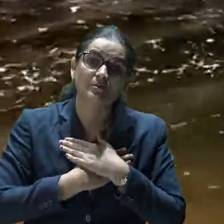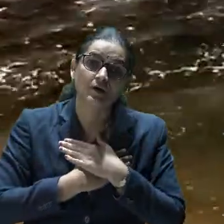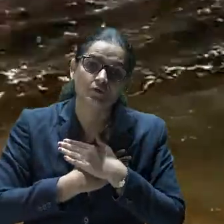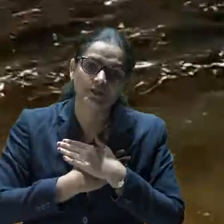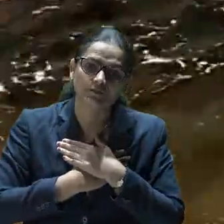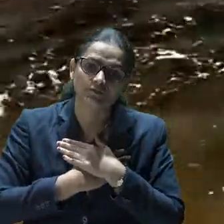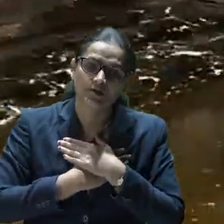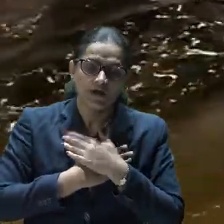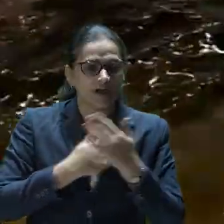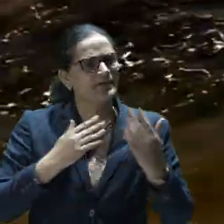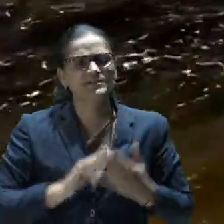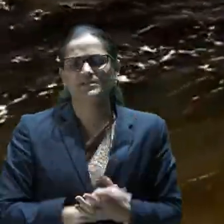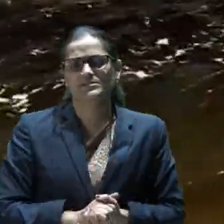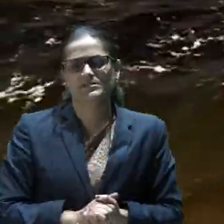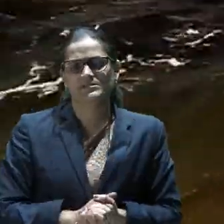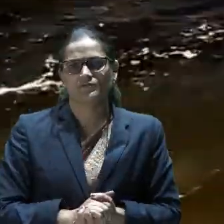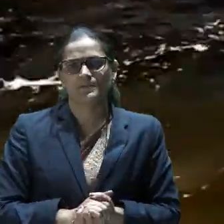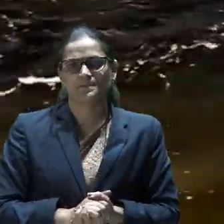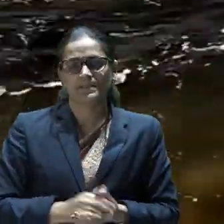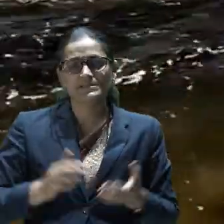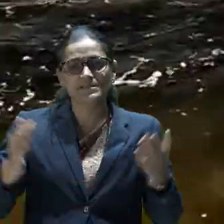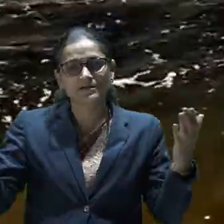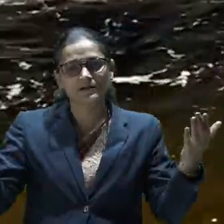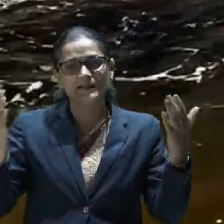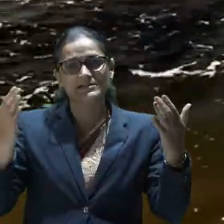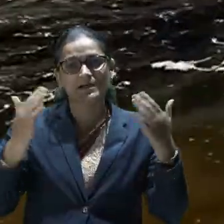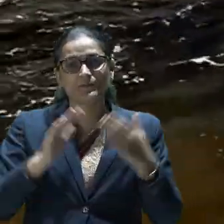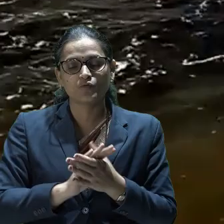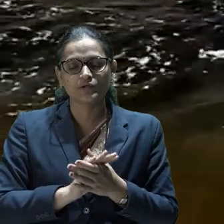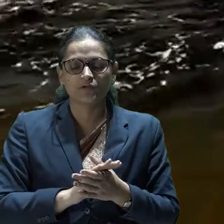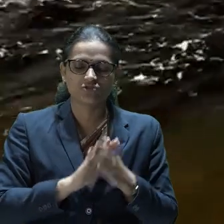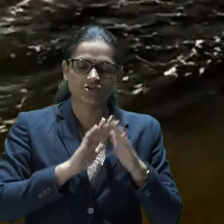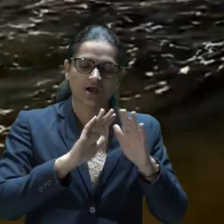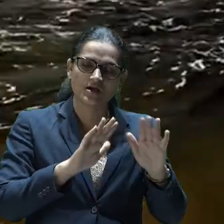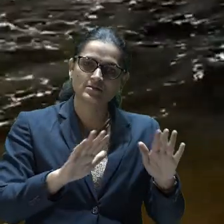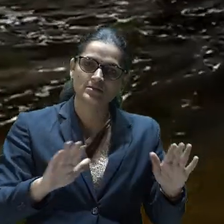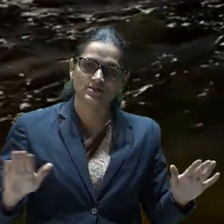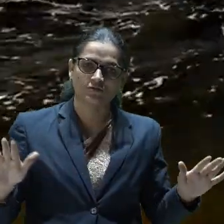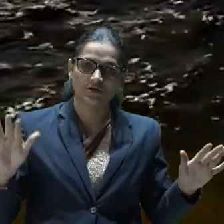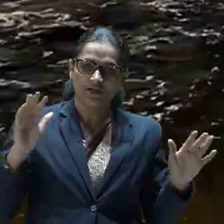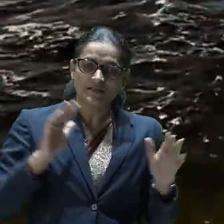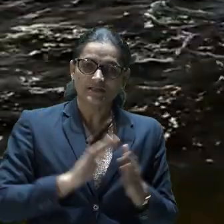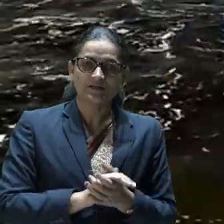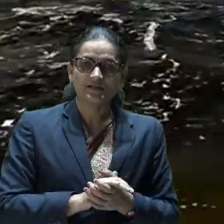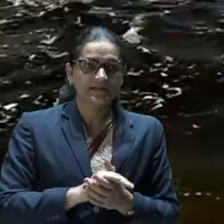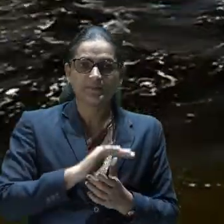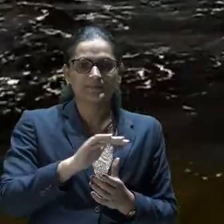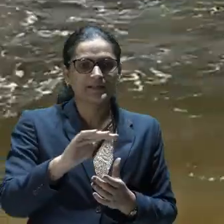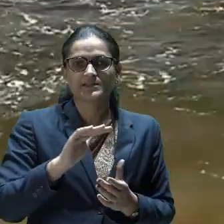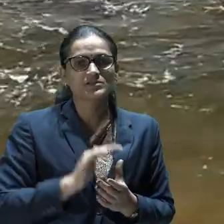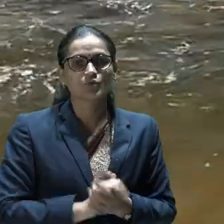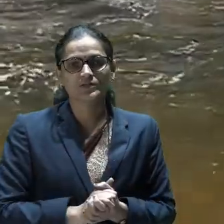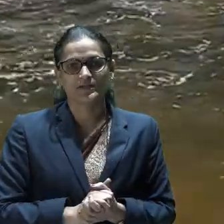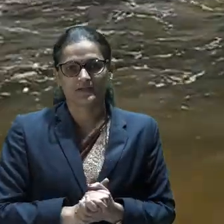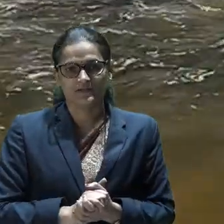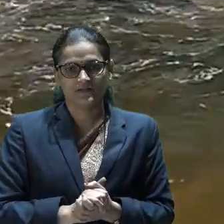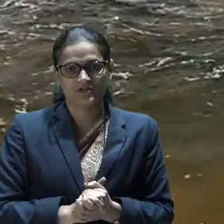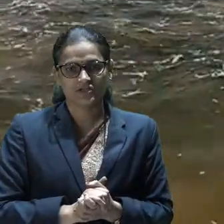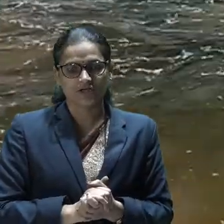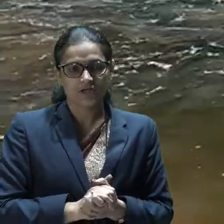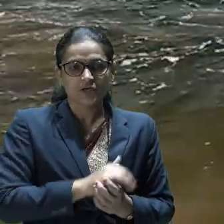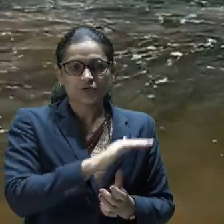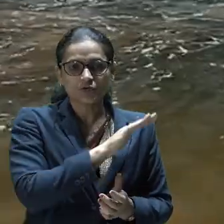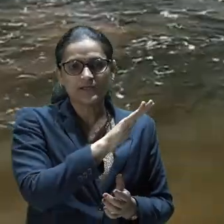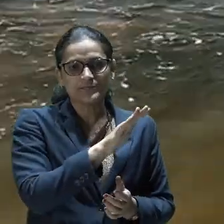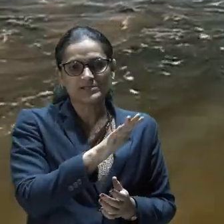आपल्यामध्ये सामावून घेतो. आपणही तसंच असावं की सगळं काही सामावून घेऊन शांत असावं. सागर कधी आपली मर्यादा सोडत नाही,